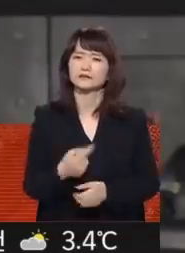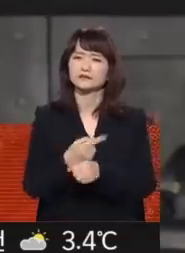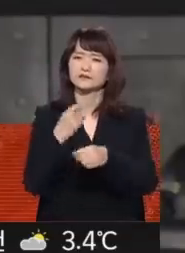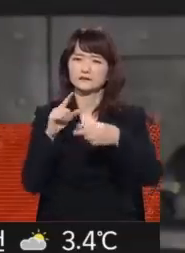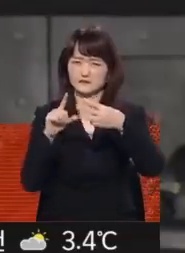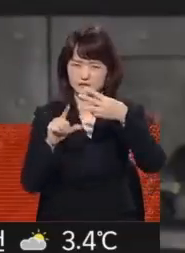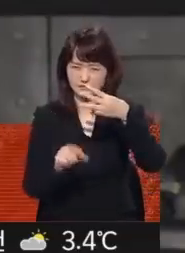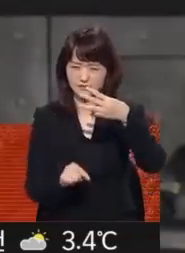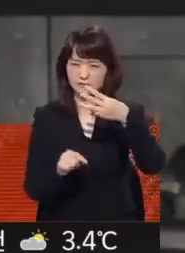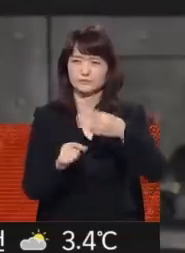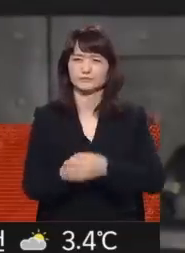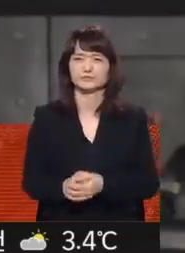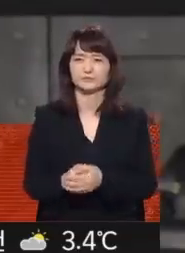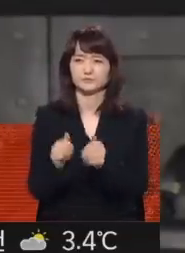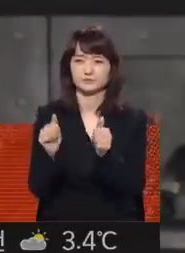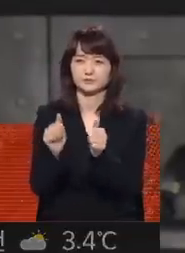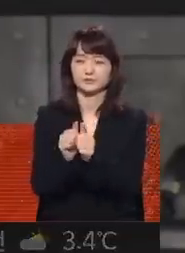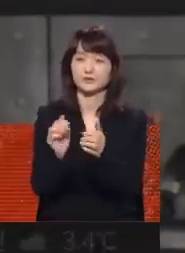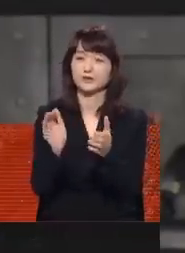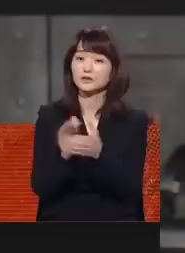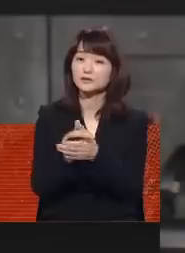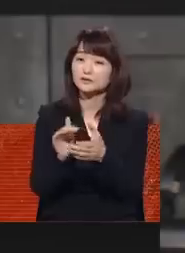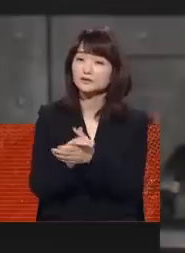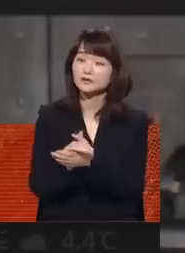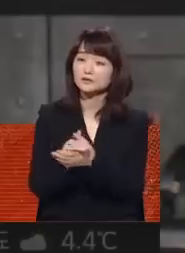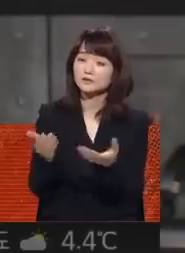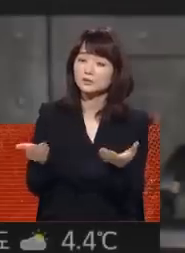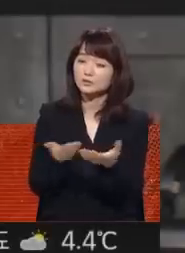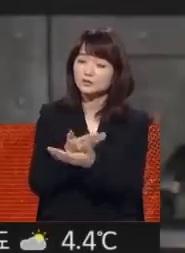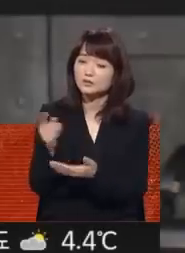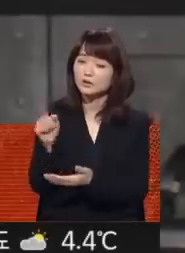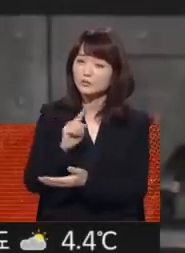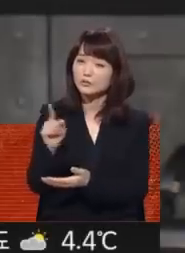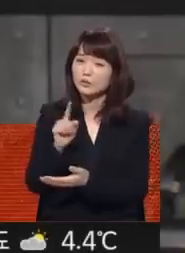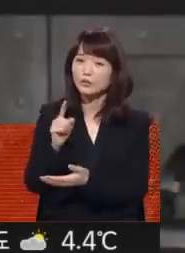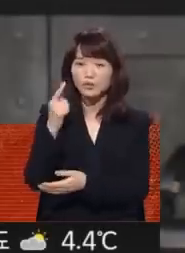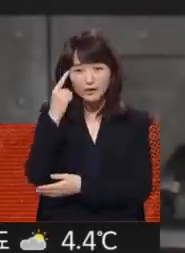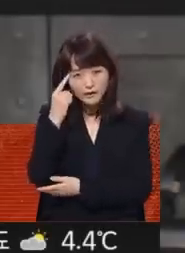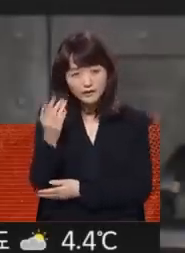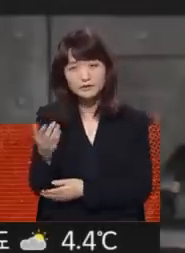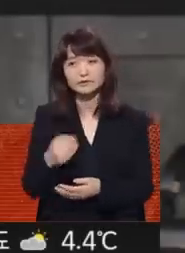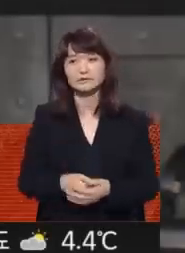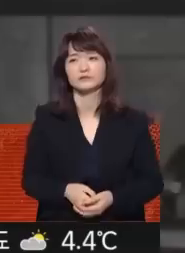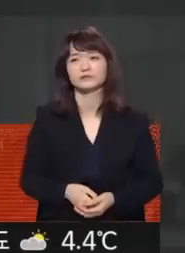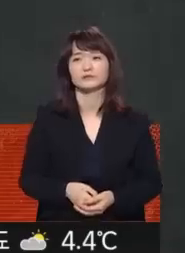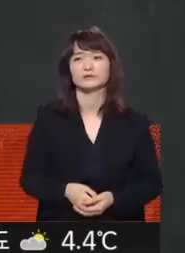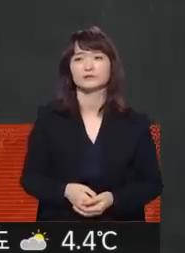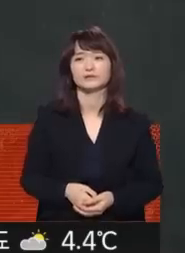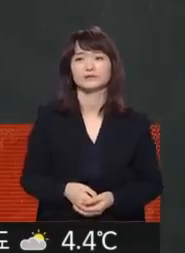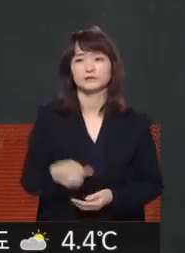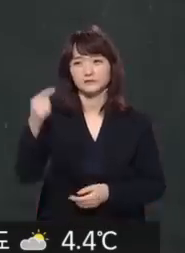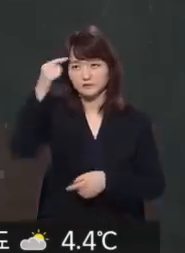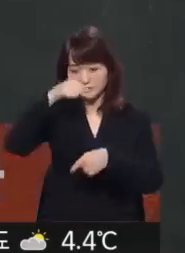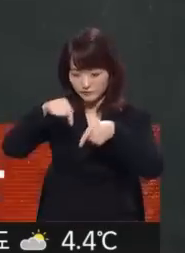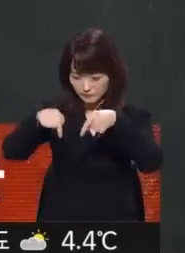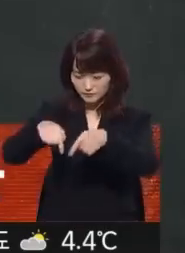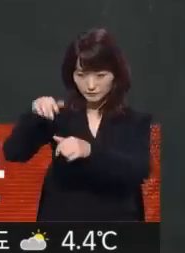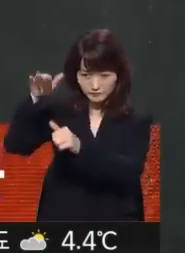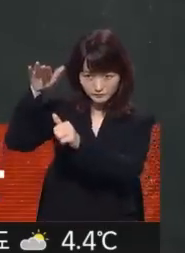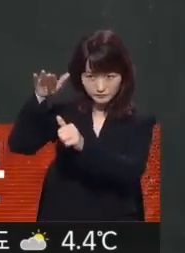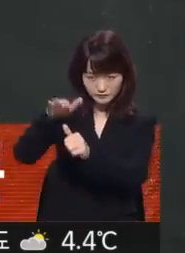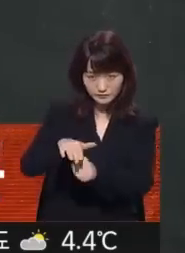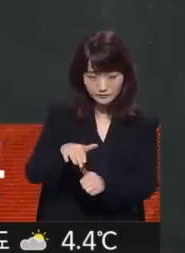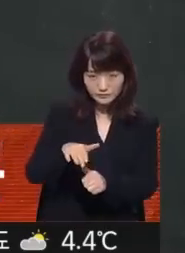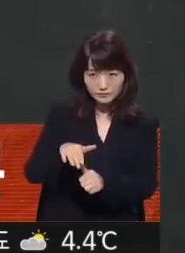지난해 3월에도 남자친구 사귈 때는 뭐 봐 그렇게 물어보기도 하고요 한 면접관은 면접에서 떨어진 그 예비